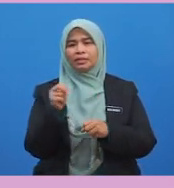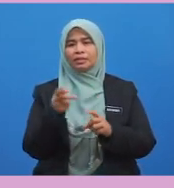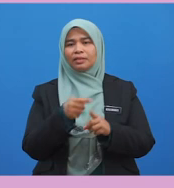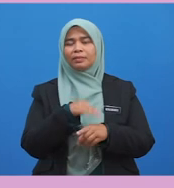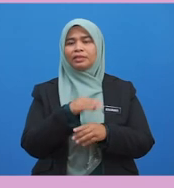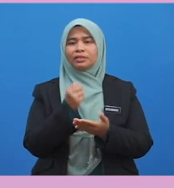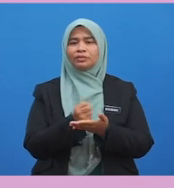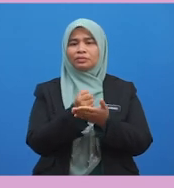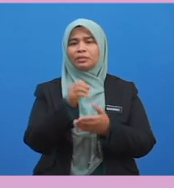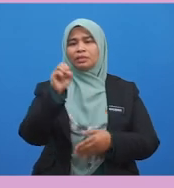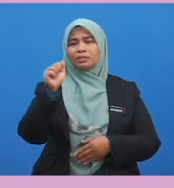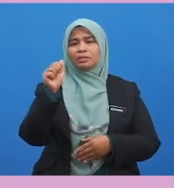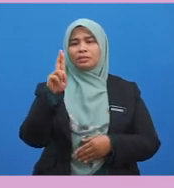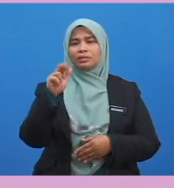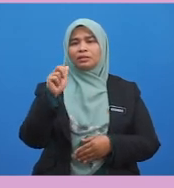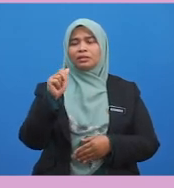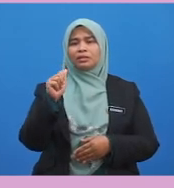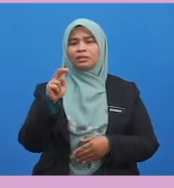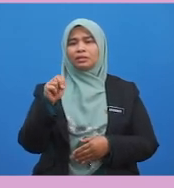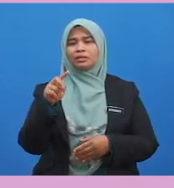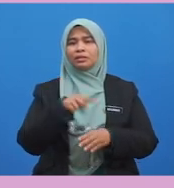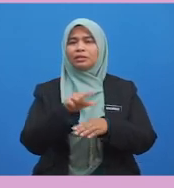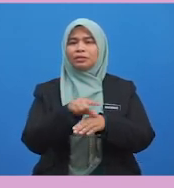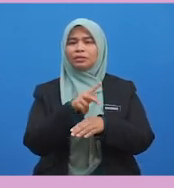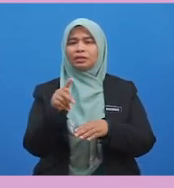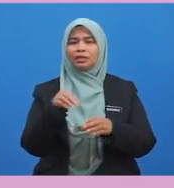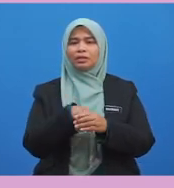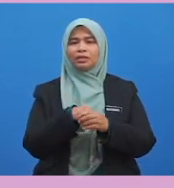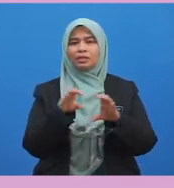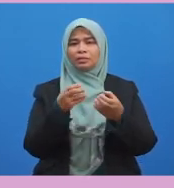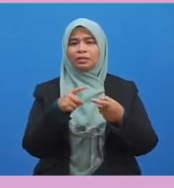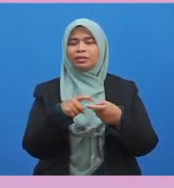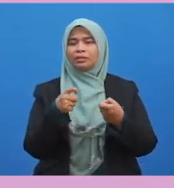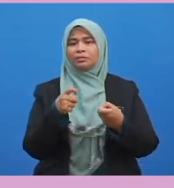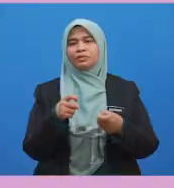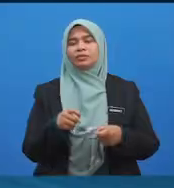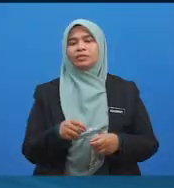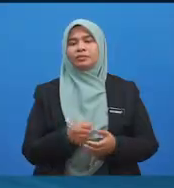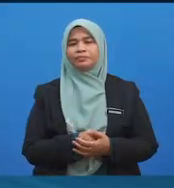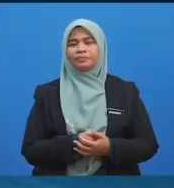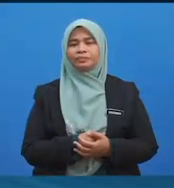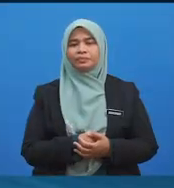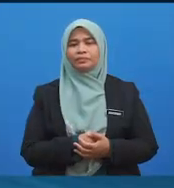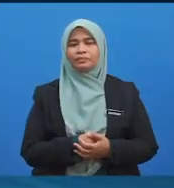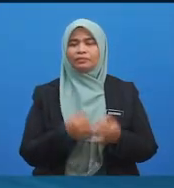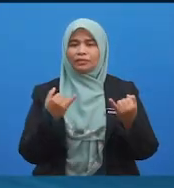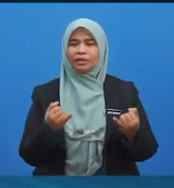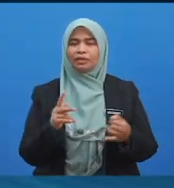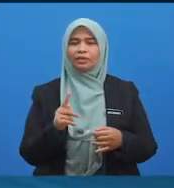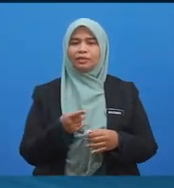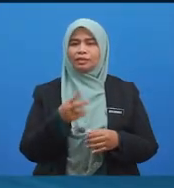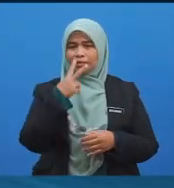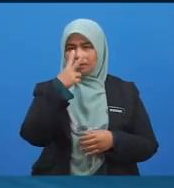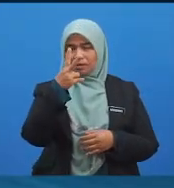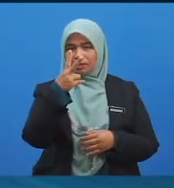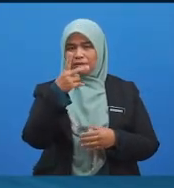dapatan daripada sumbang saran digunakan dalam membuat keputusan berikutnya. Baiklah, sekarang